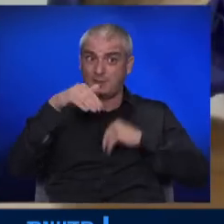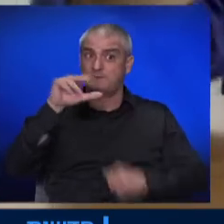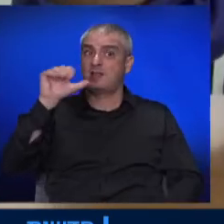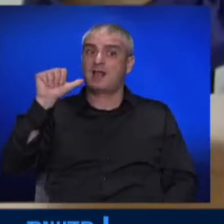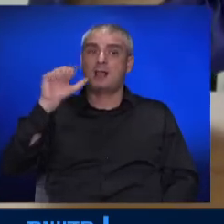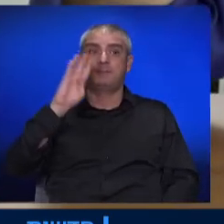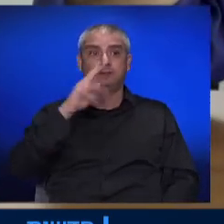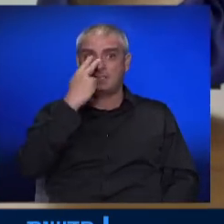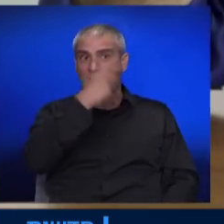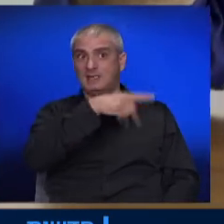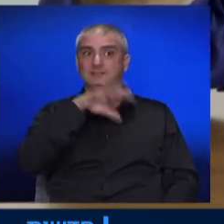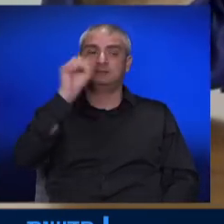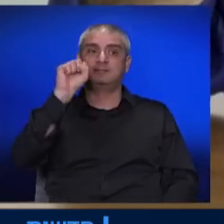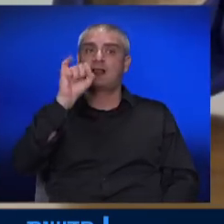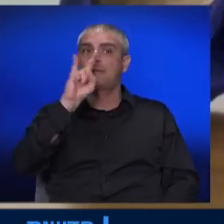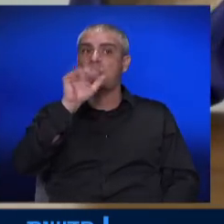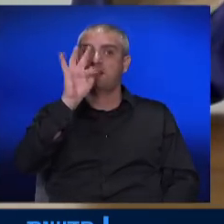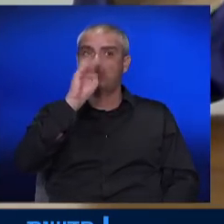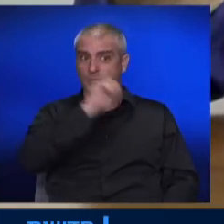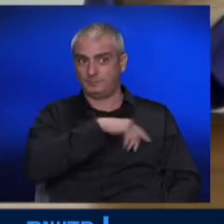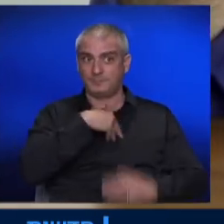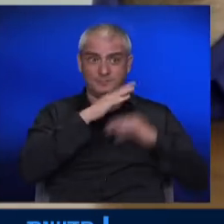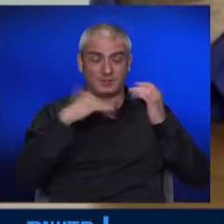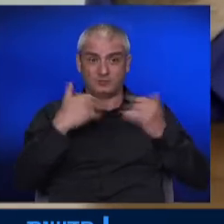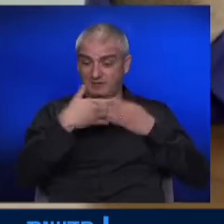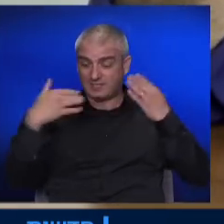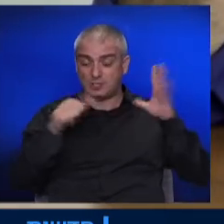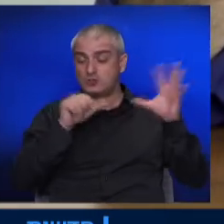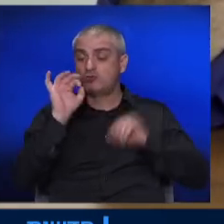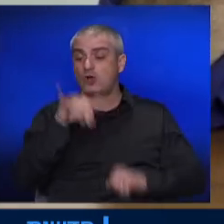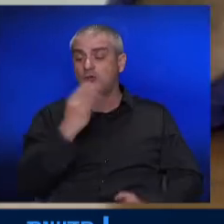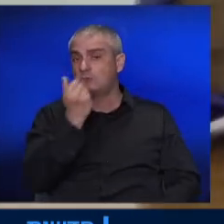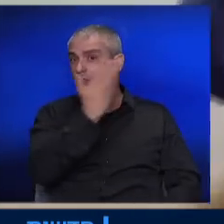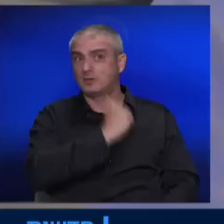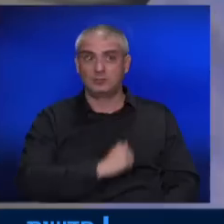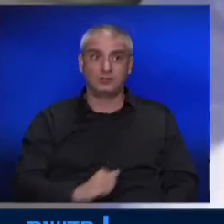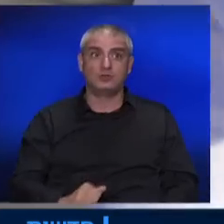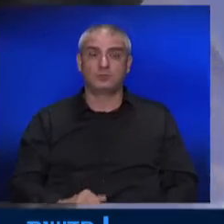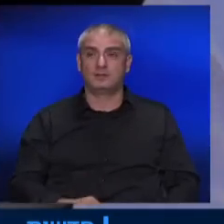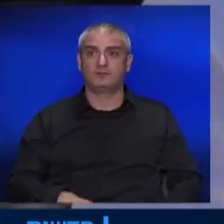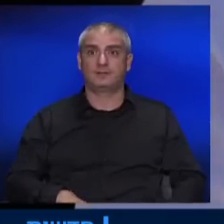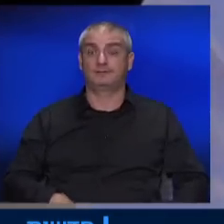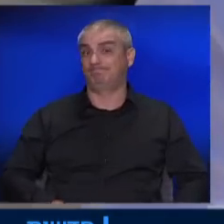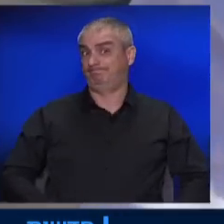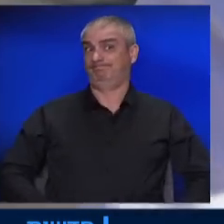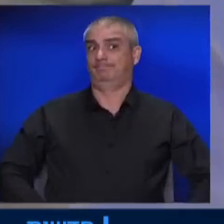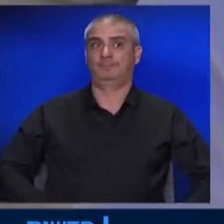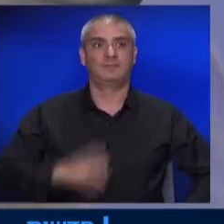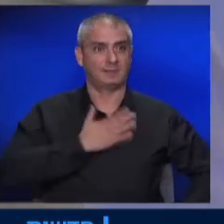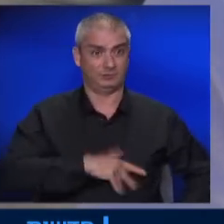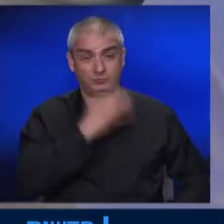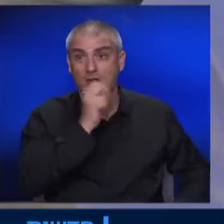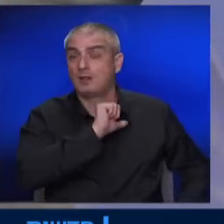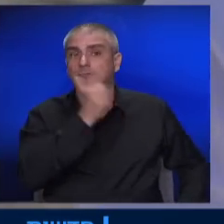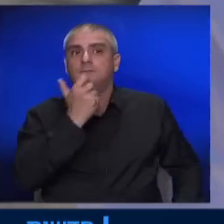אצל סלים חתום שבנינו לו עכשיו קיר ב-600 אלף שקל. אם תרצה שאלת המיליון דולר או